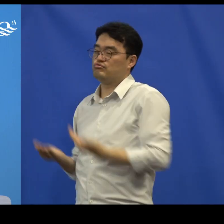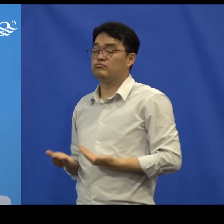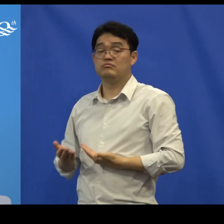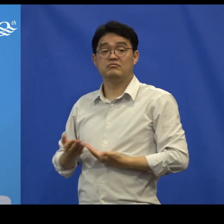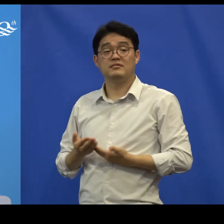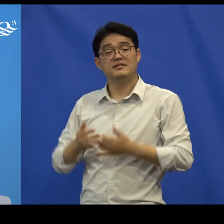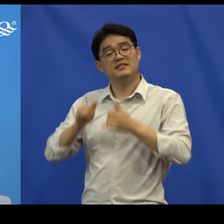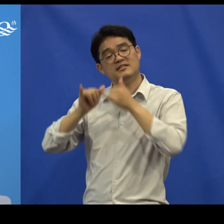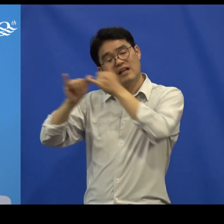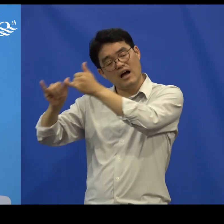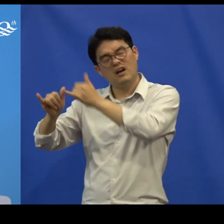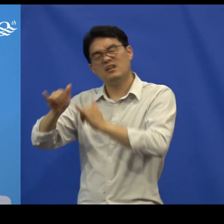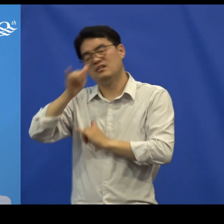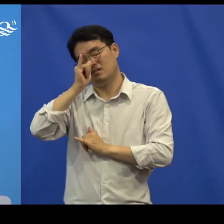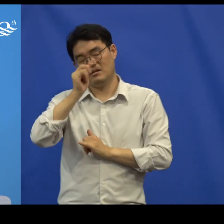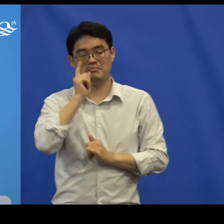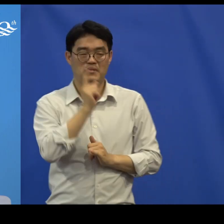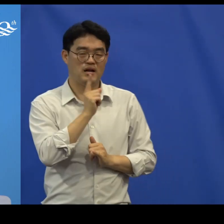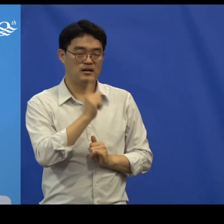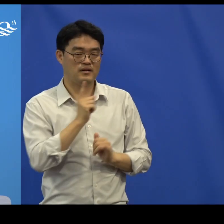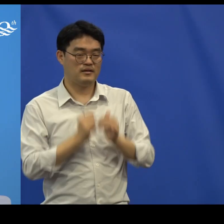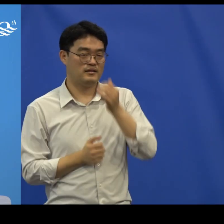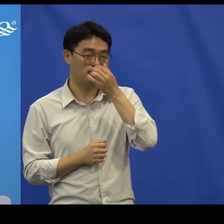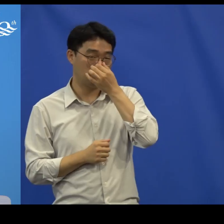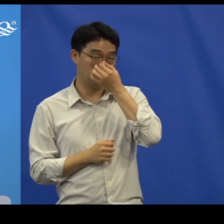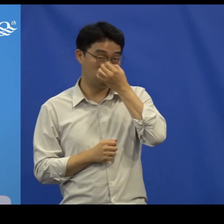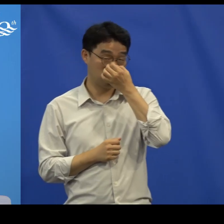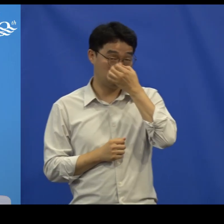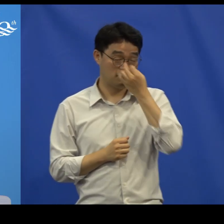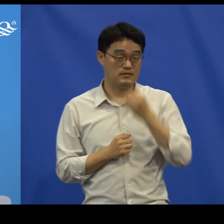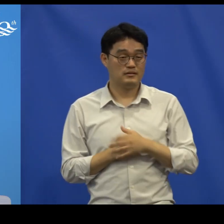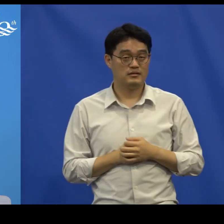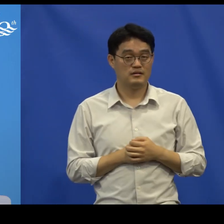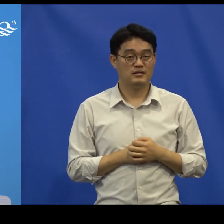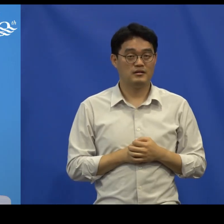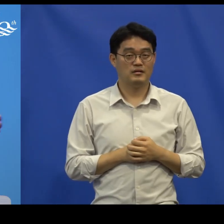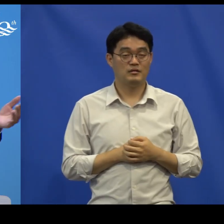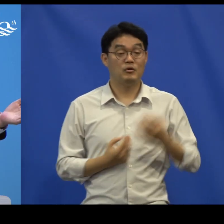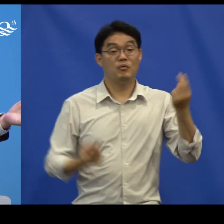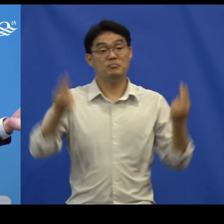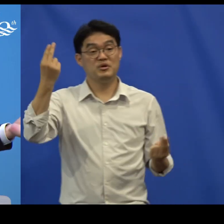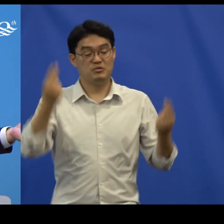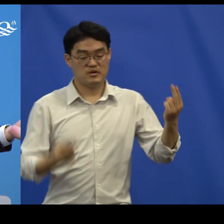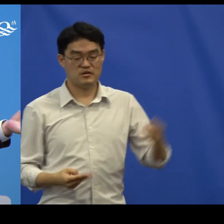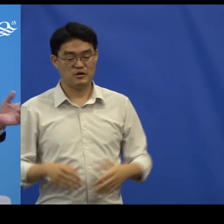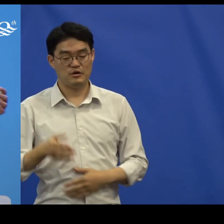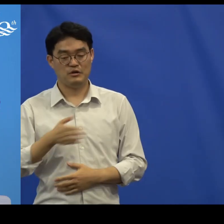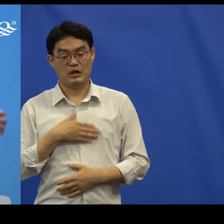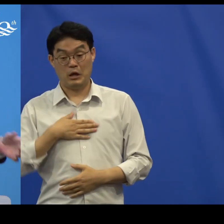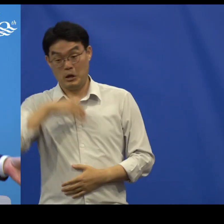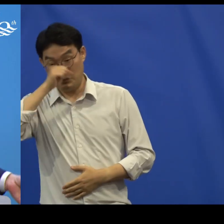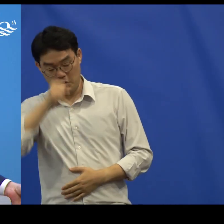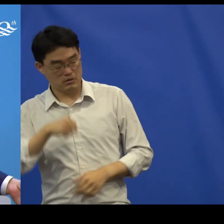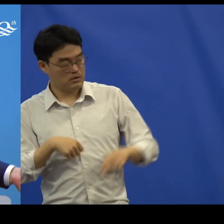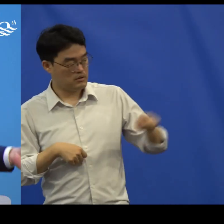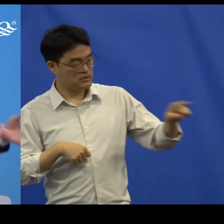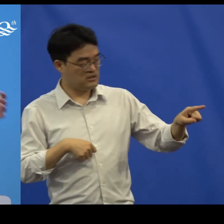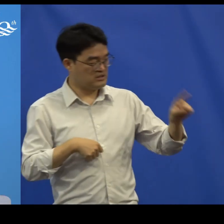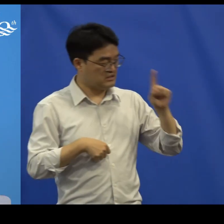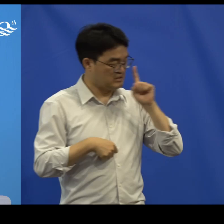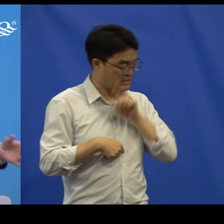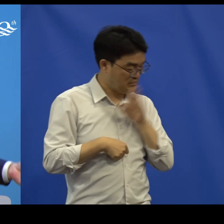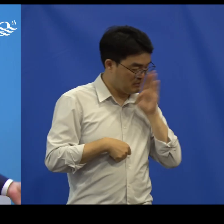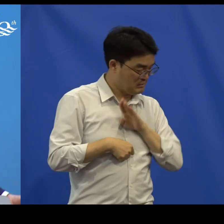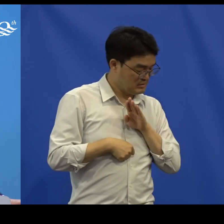그거는 이제 제가 이제 보기에는 이제 비교에 의해서 그분은 어떤 분은 천국 갔다 온 사람 얘기하니까